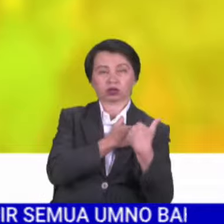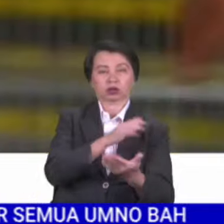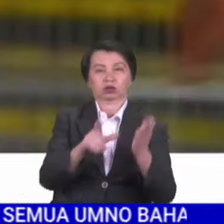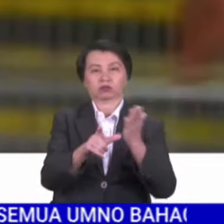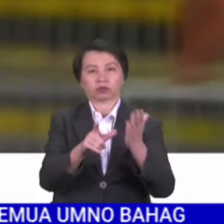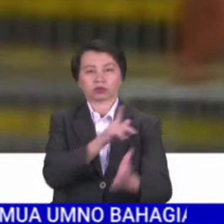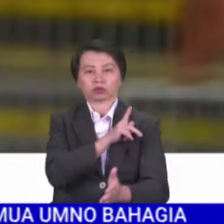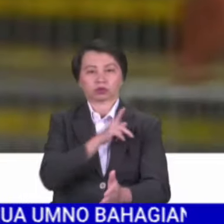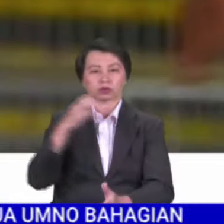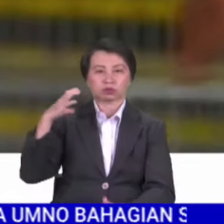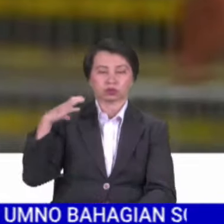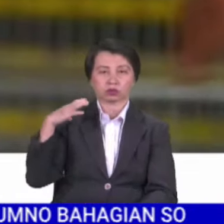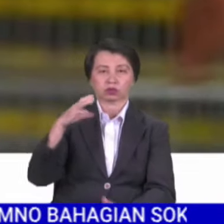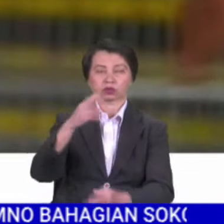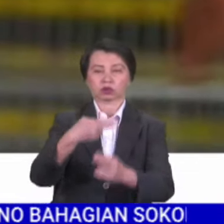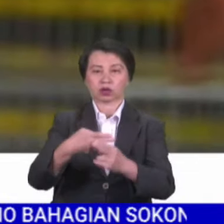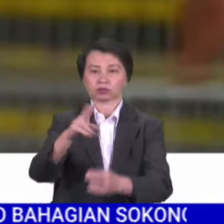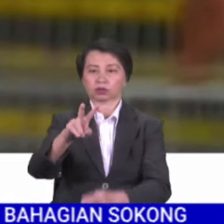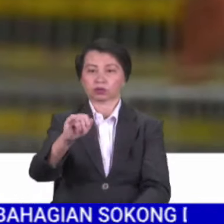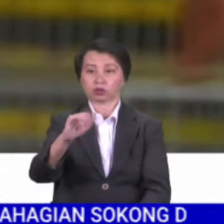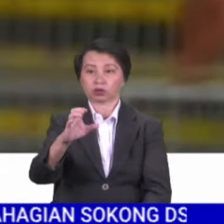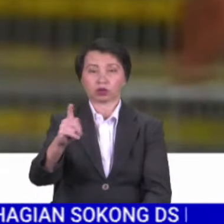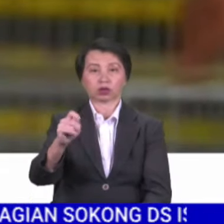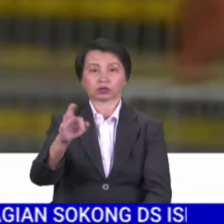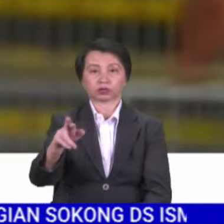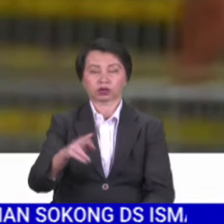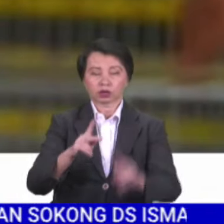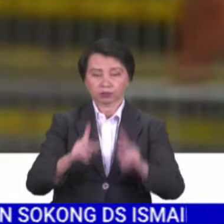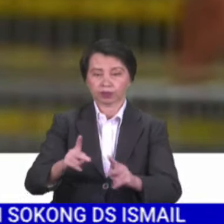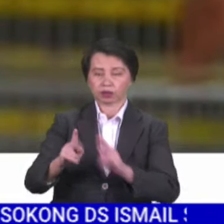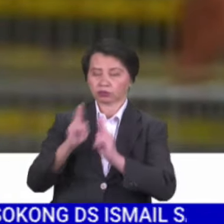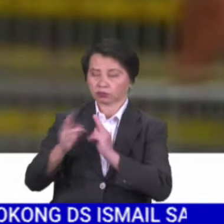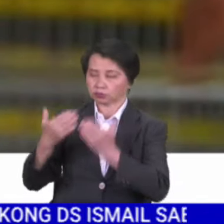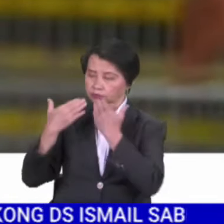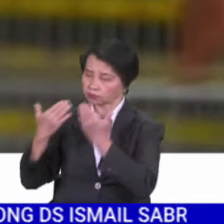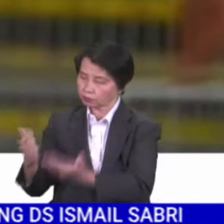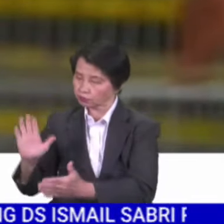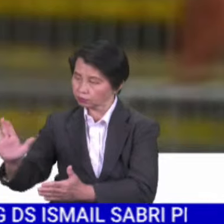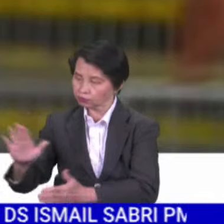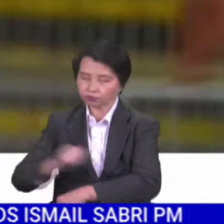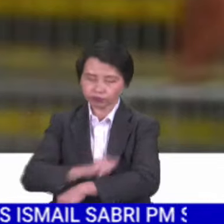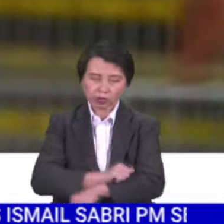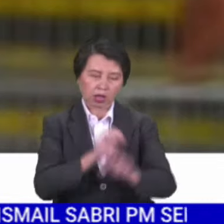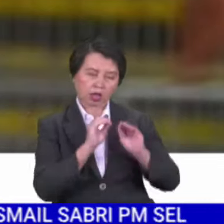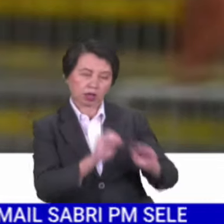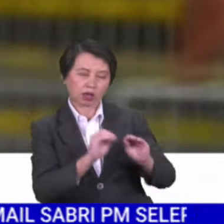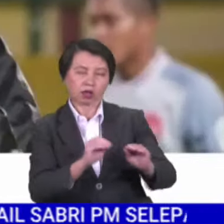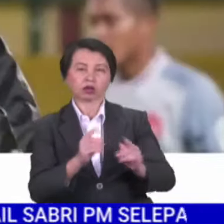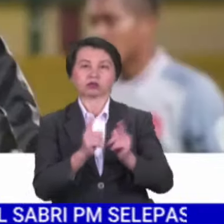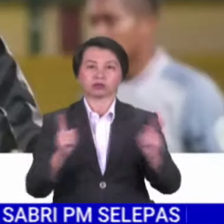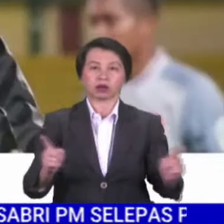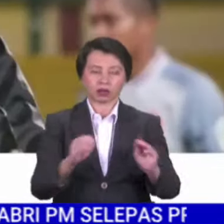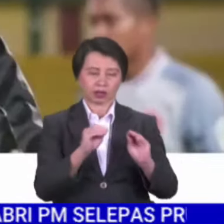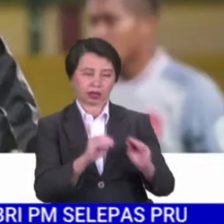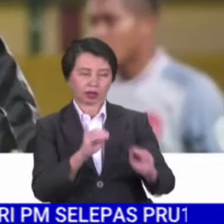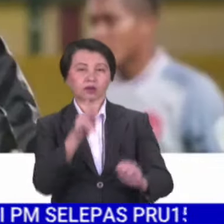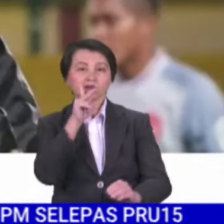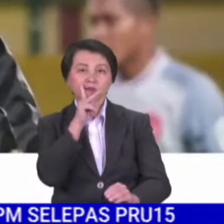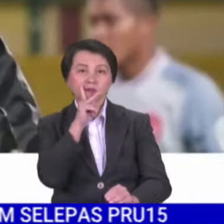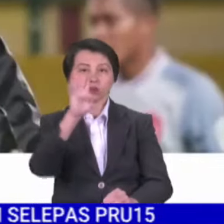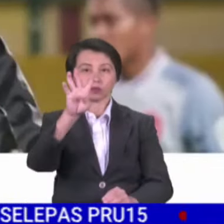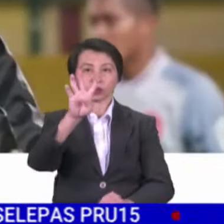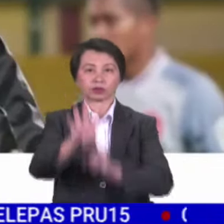ketua jurulatih Victor Andrak. Pihaknya juga merakamkan penghargaan ke atas sumbangan Aidil Syahrin sepanjang membimbing Kedah